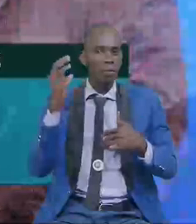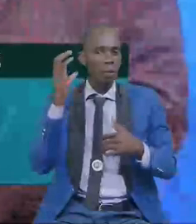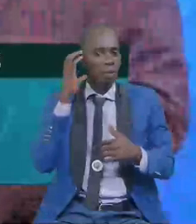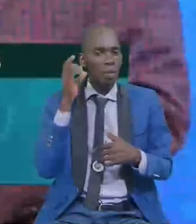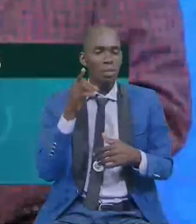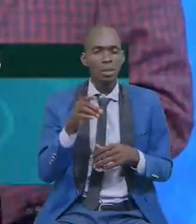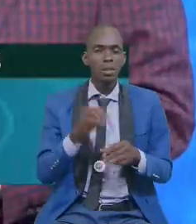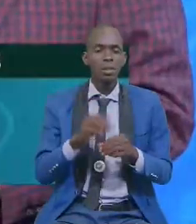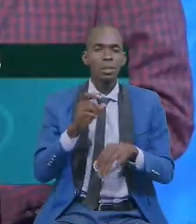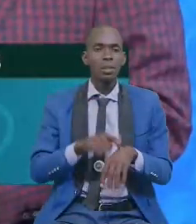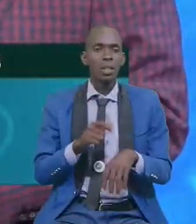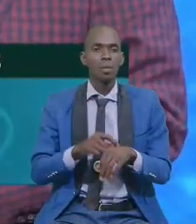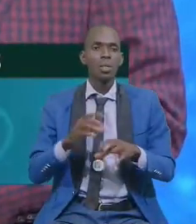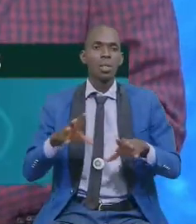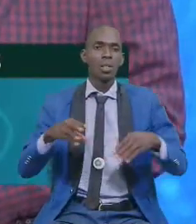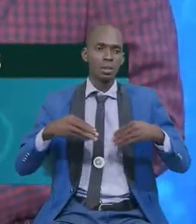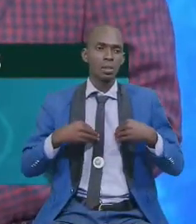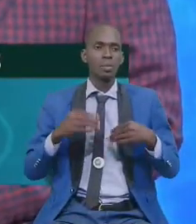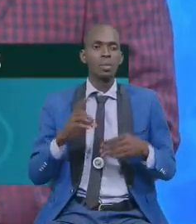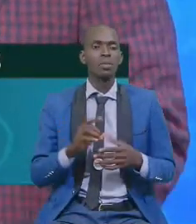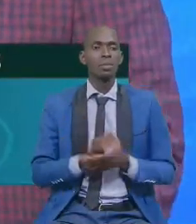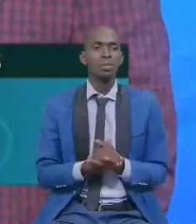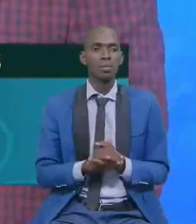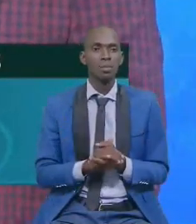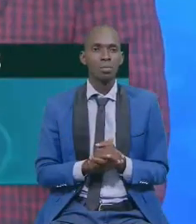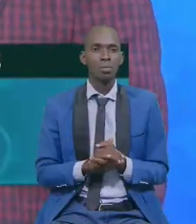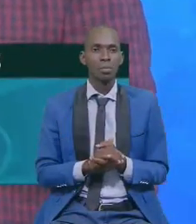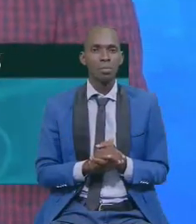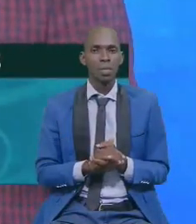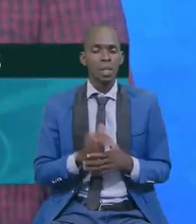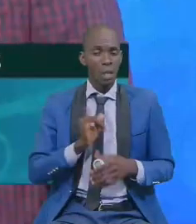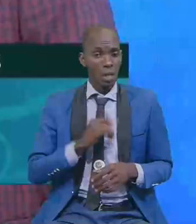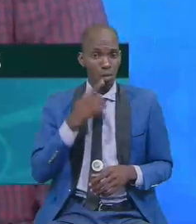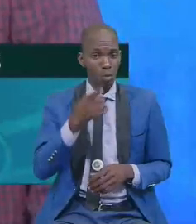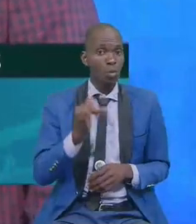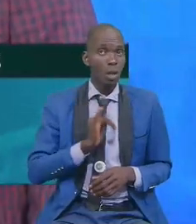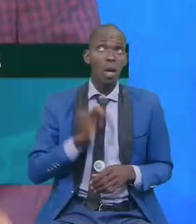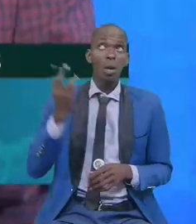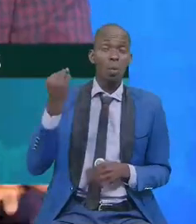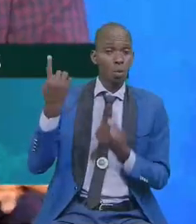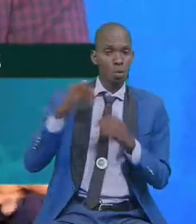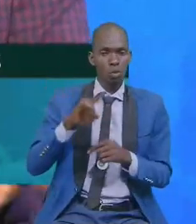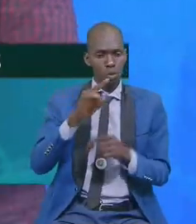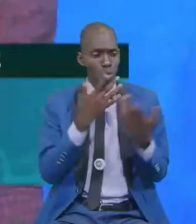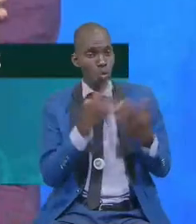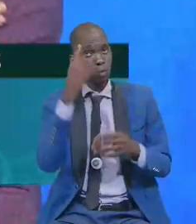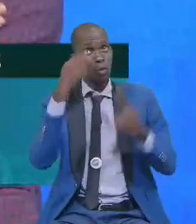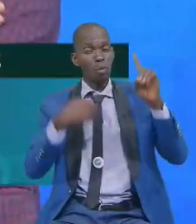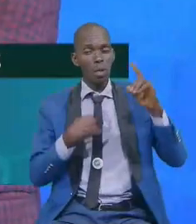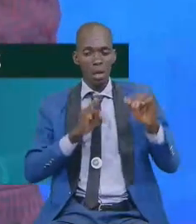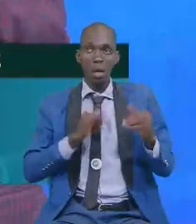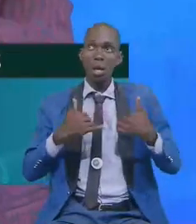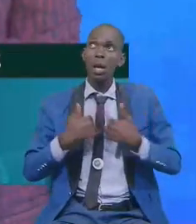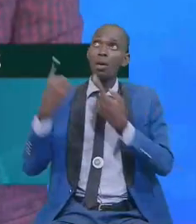Deux Corinthiens 6:2. Il dit, je t'ai entendu au temps favorable. Je t'ai dit que je viendrai. Tu m'as attendu. Je suis venu maintenant. Tu